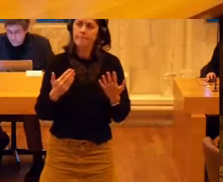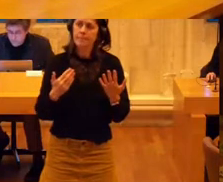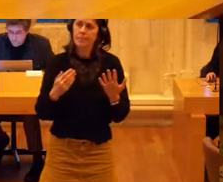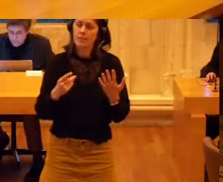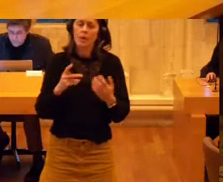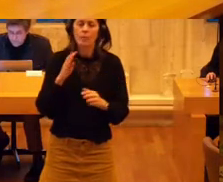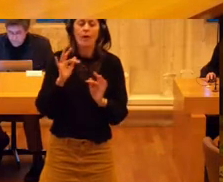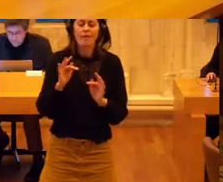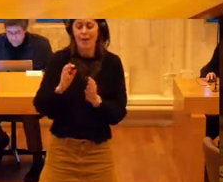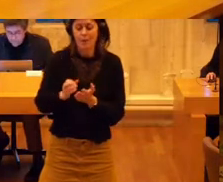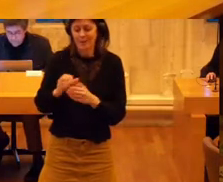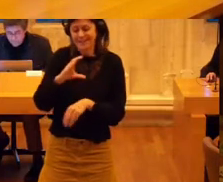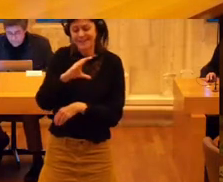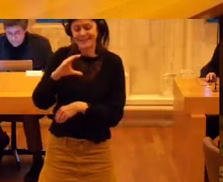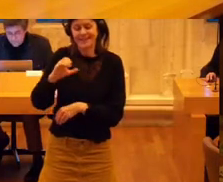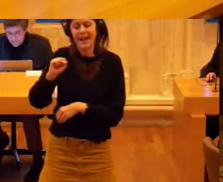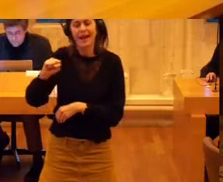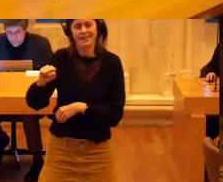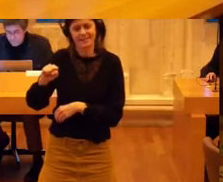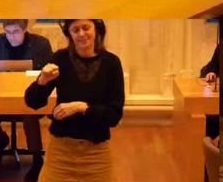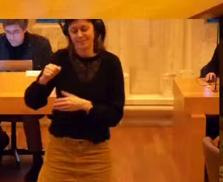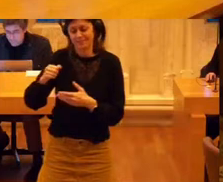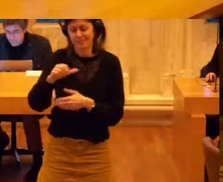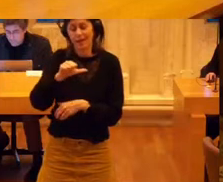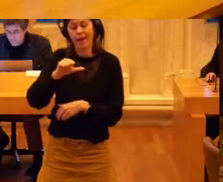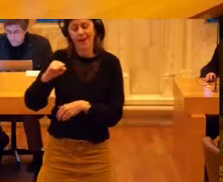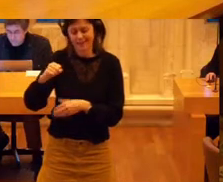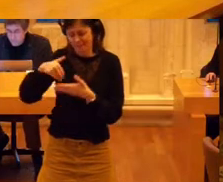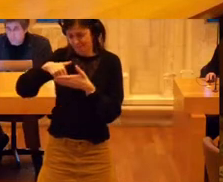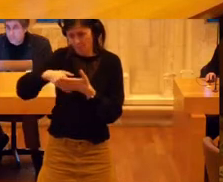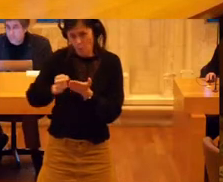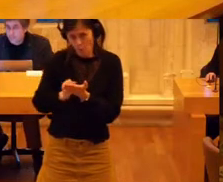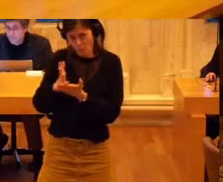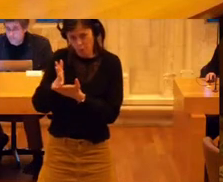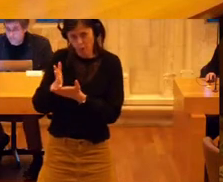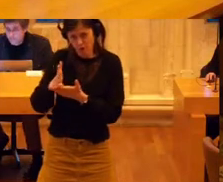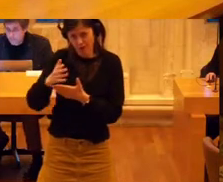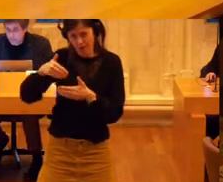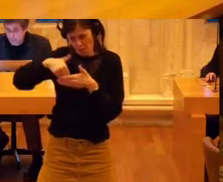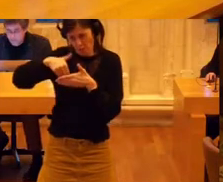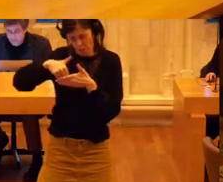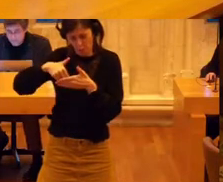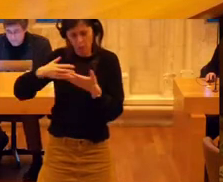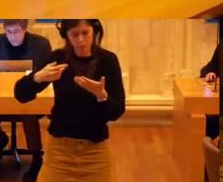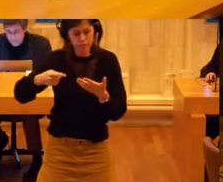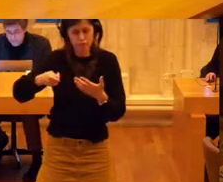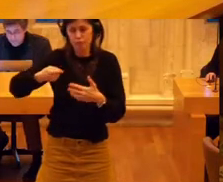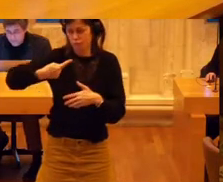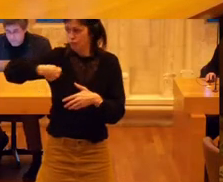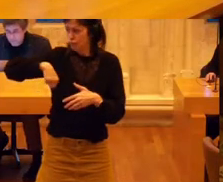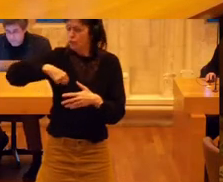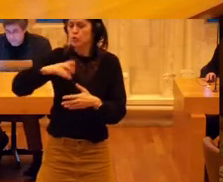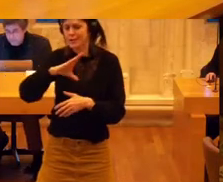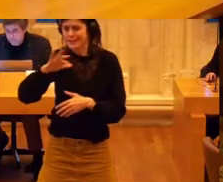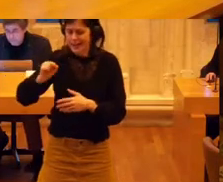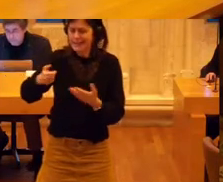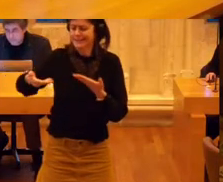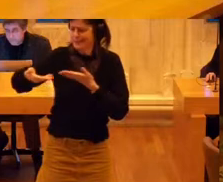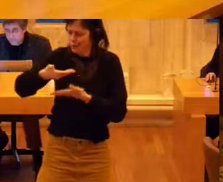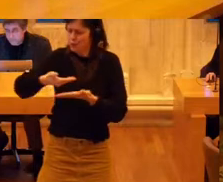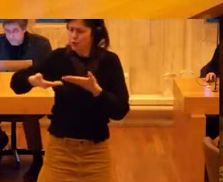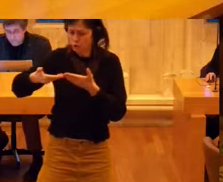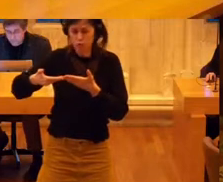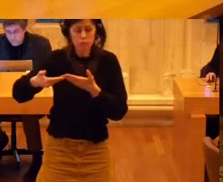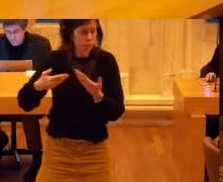structurants du CCAS, on en discute largement au CCAS. Il arrive que des sujets arrivent ici. Vous aviez